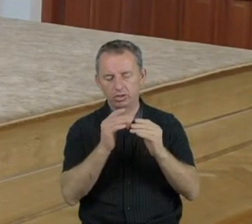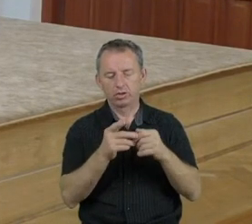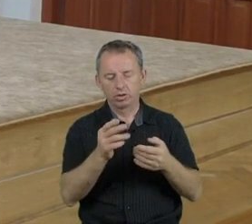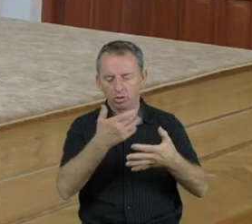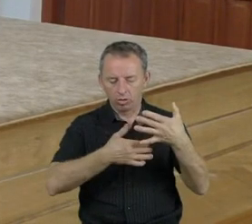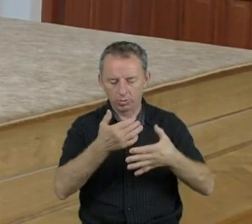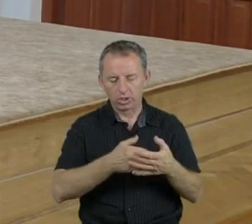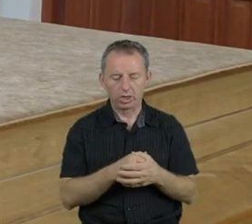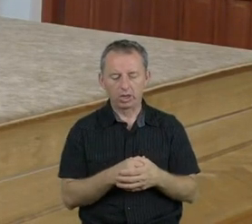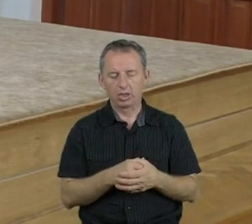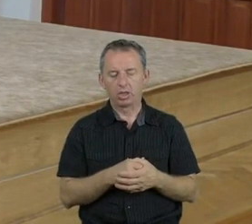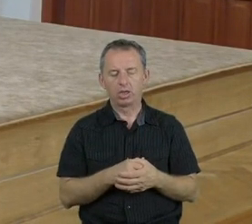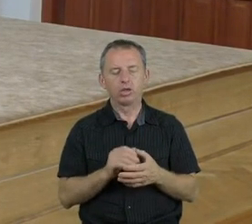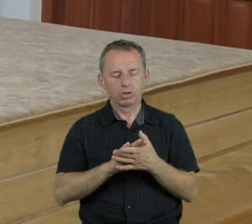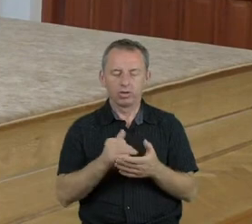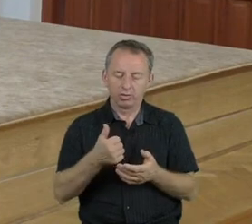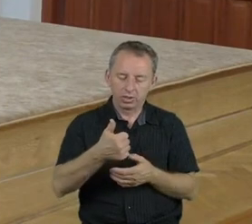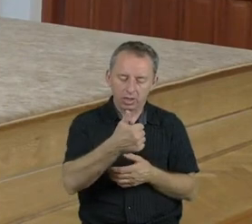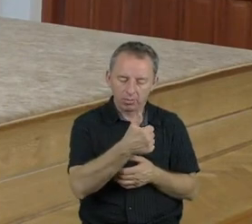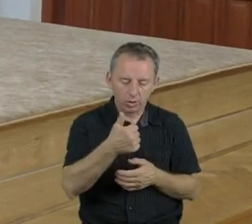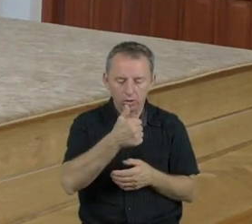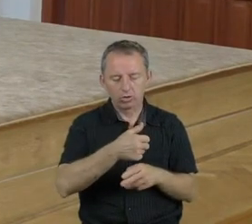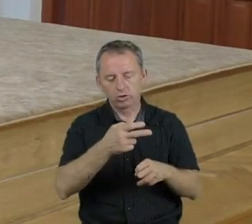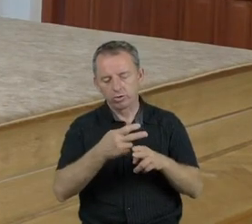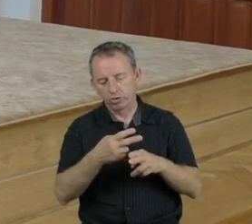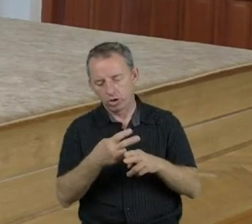być może w samotności, w chorobie,